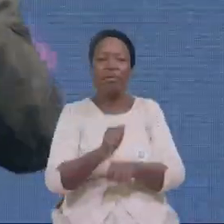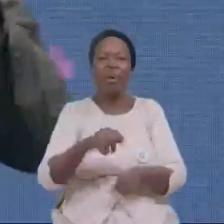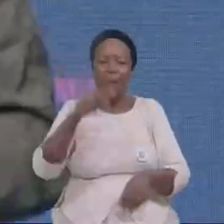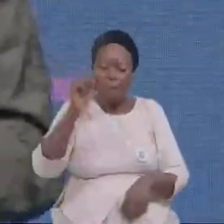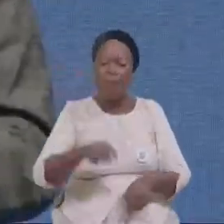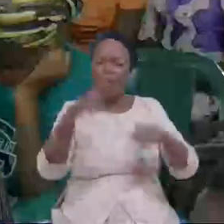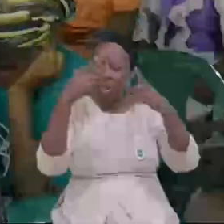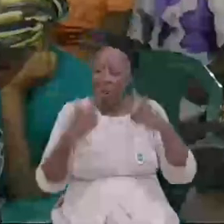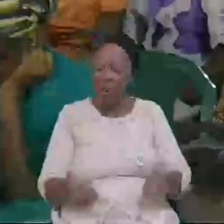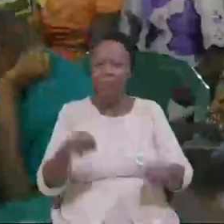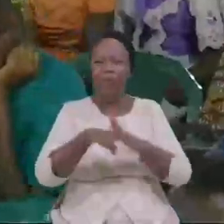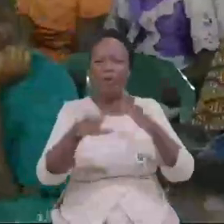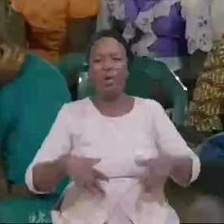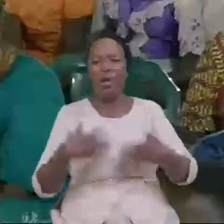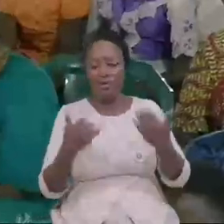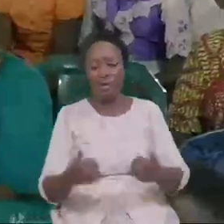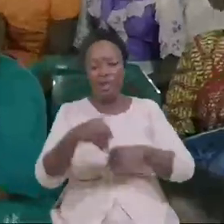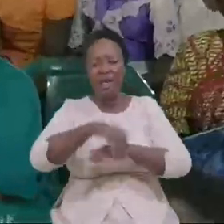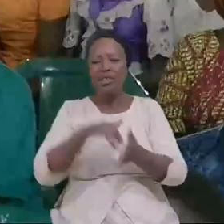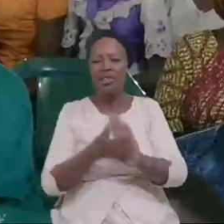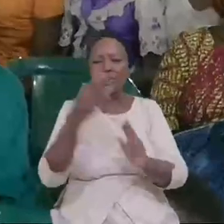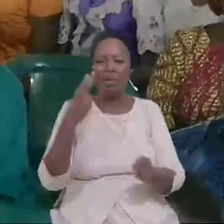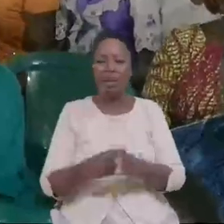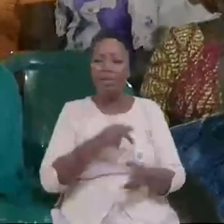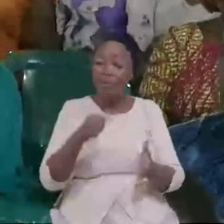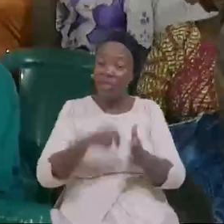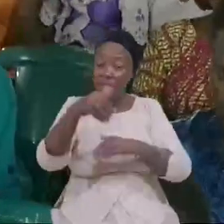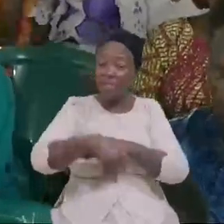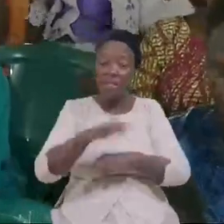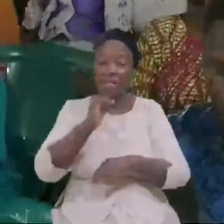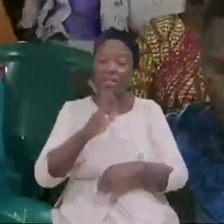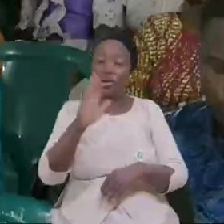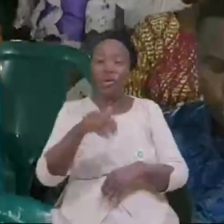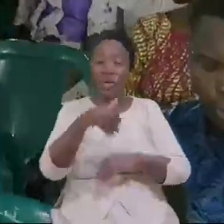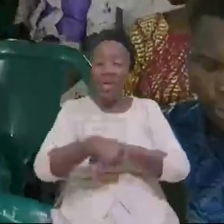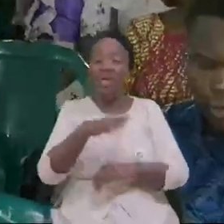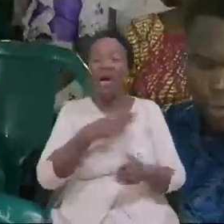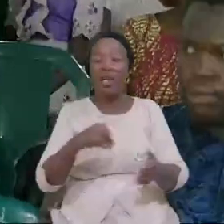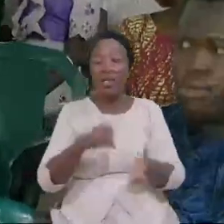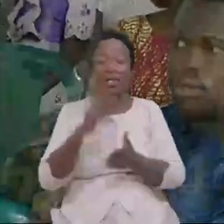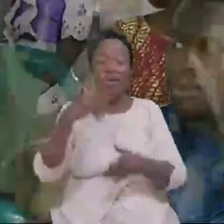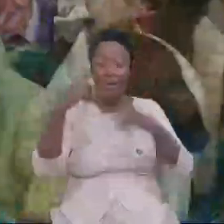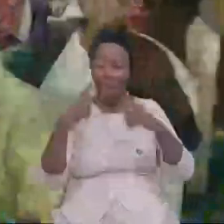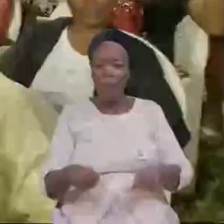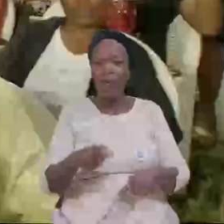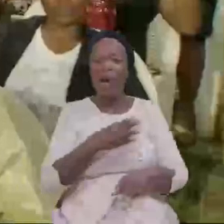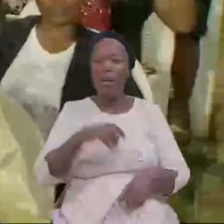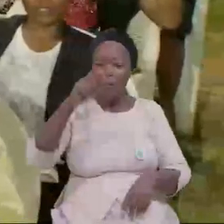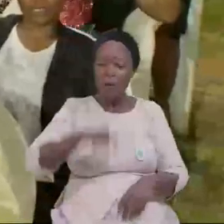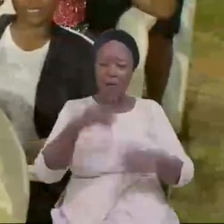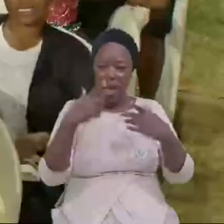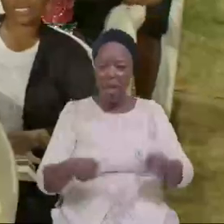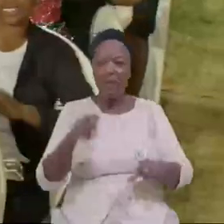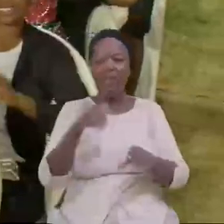se produire ce soir. Ce soir, ce soir. Et ça va arriver au nom